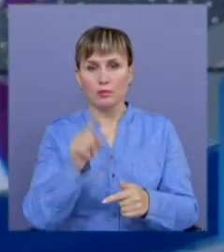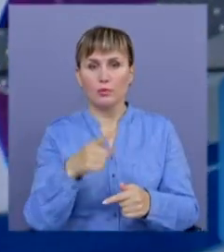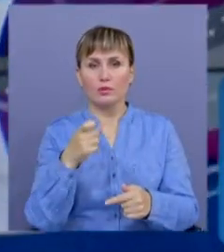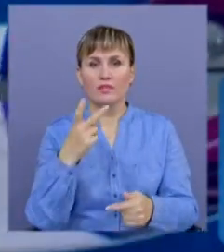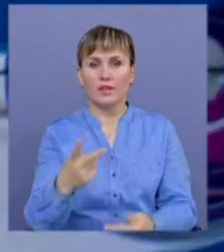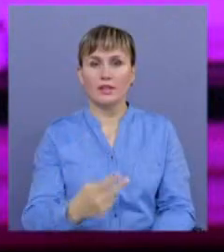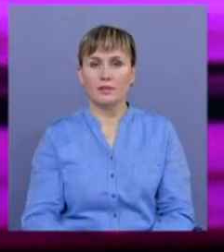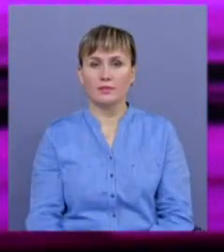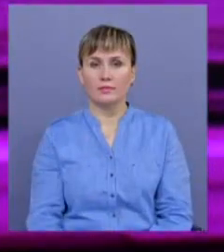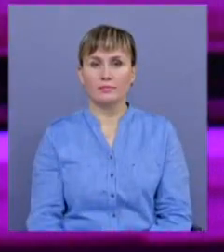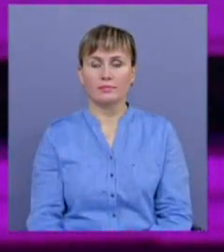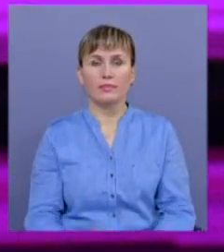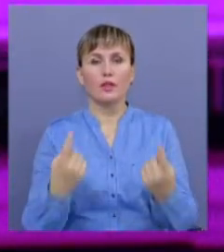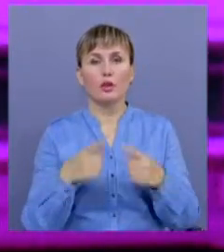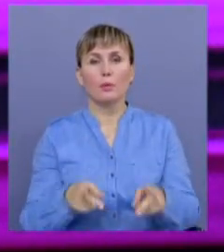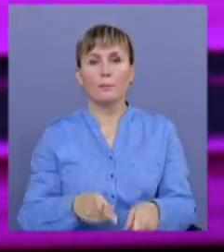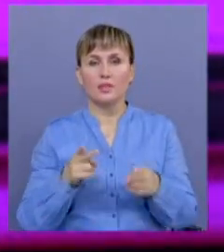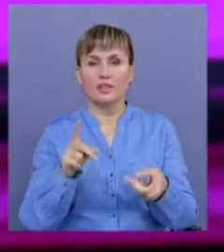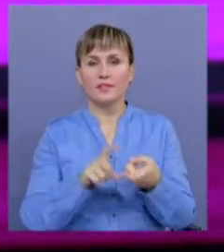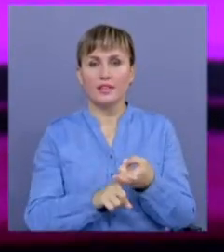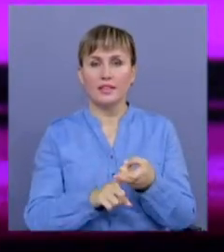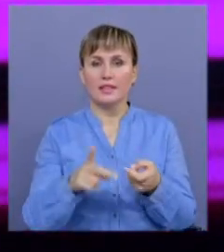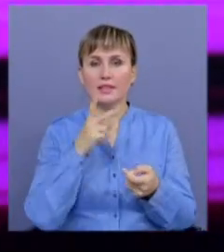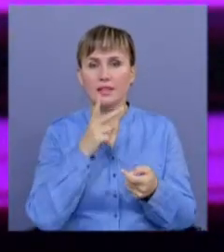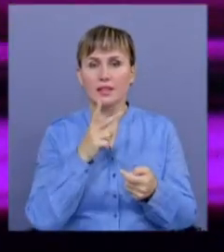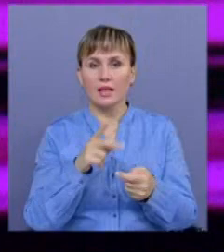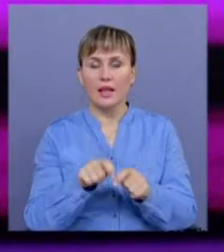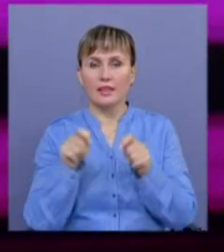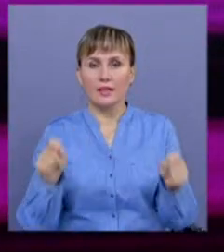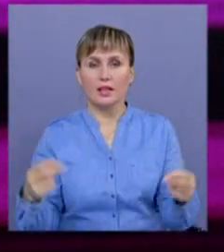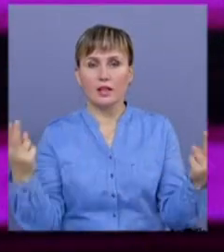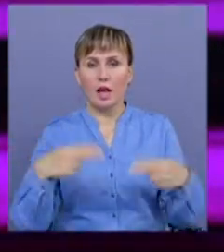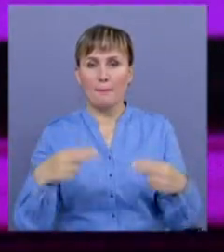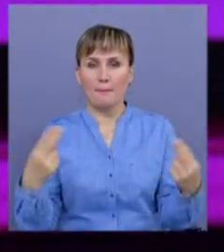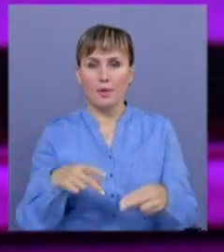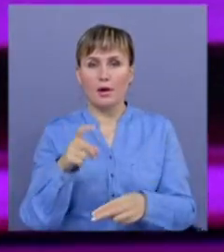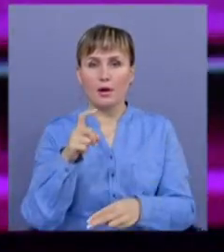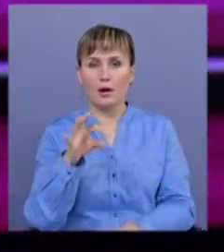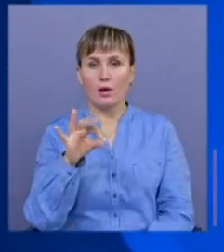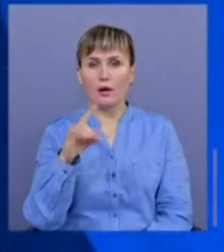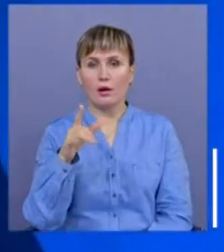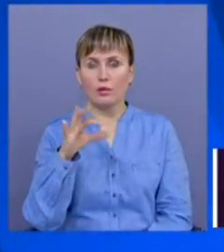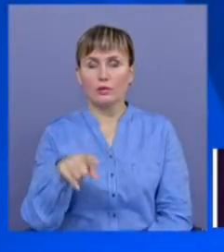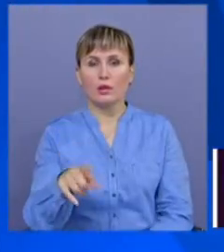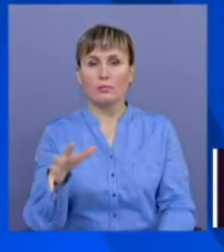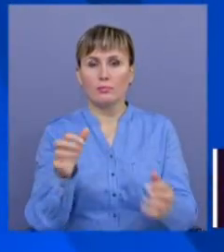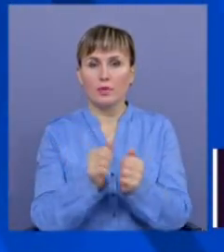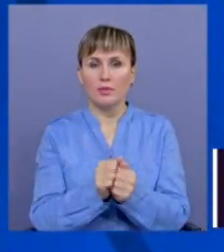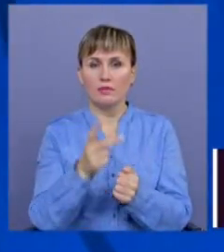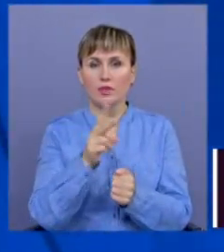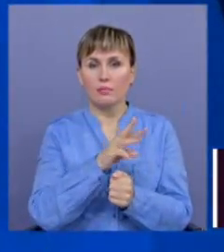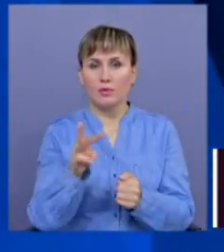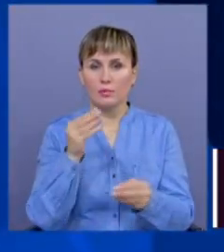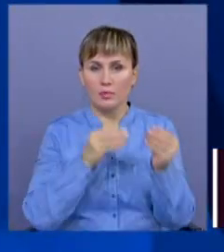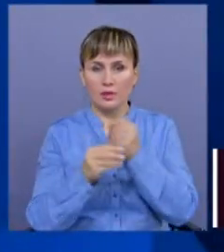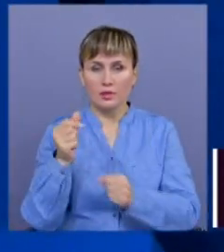102. Другое преступление, связанное с сигаретами, раскрыли на таможенном посту Харгос. Там изъяли 2 миллиона поддельных